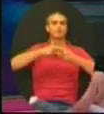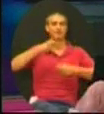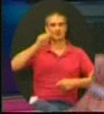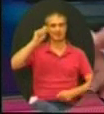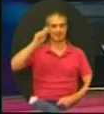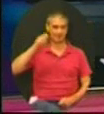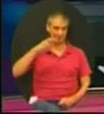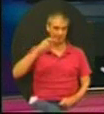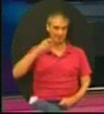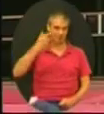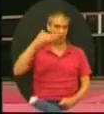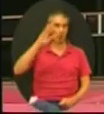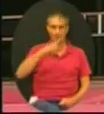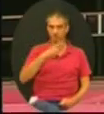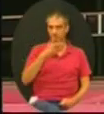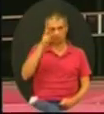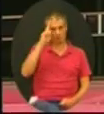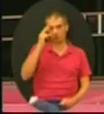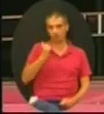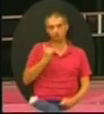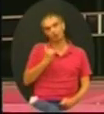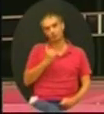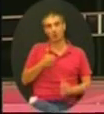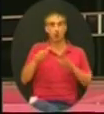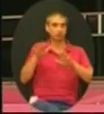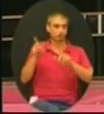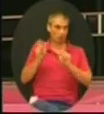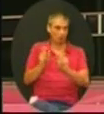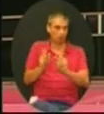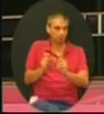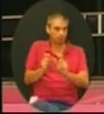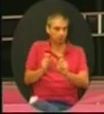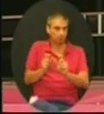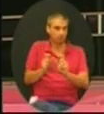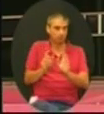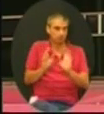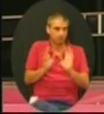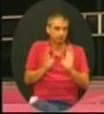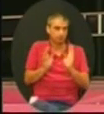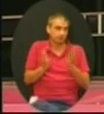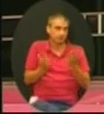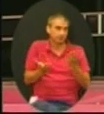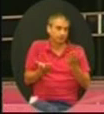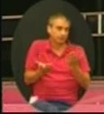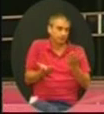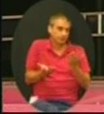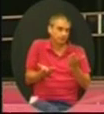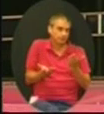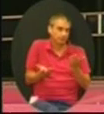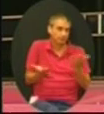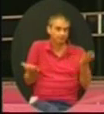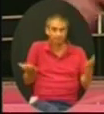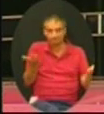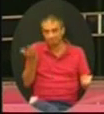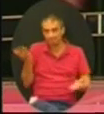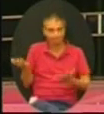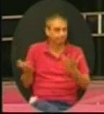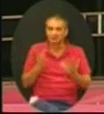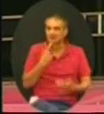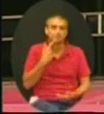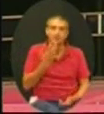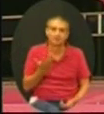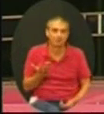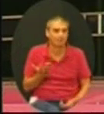נכון. כנסת, והליכוד כרגע, ראש הממשלה עוצר את זה? את יודעת, מה זאת